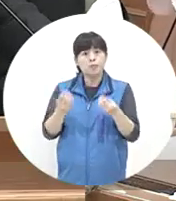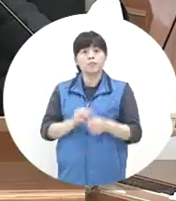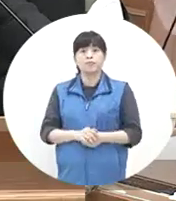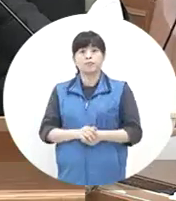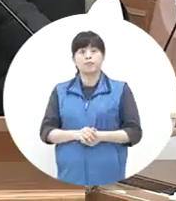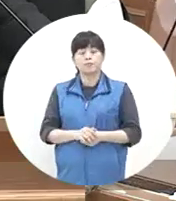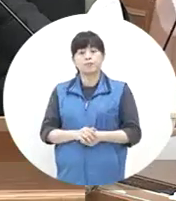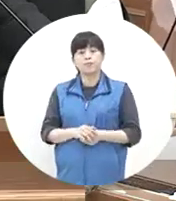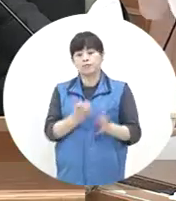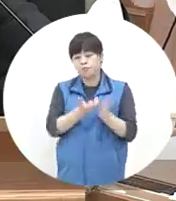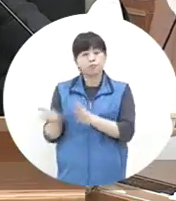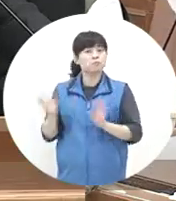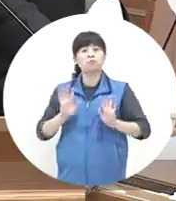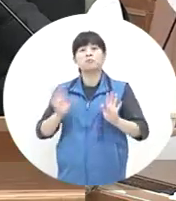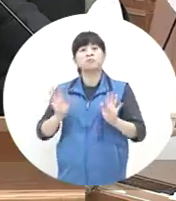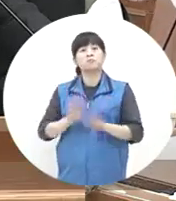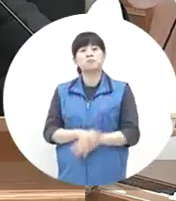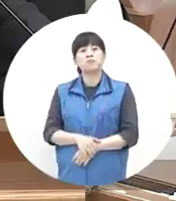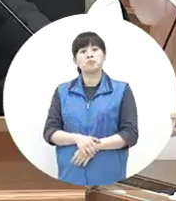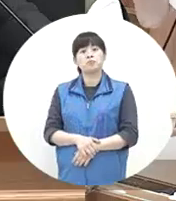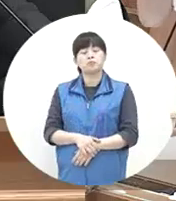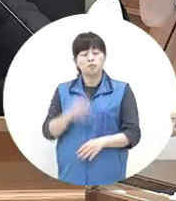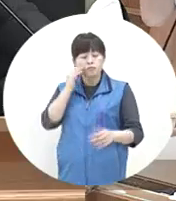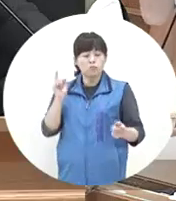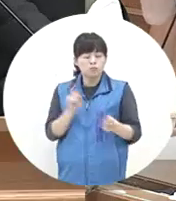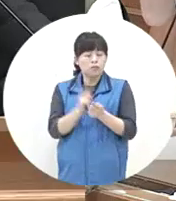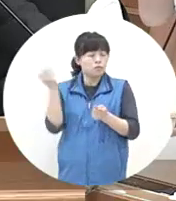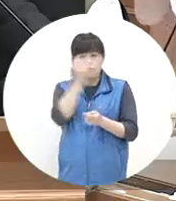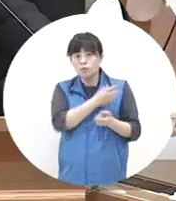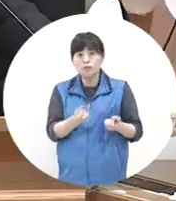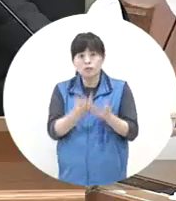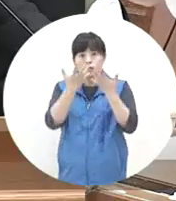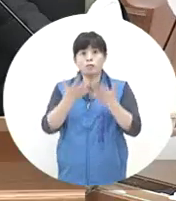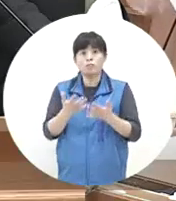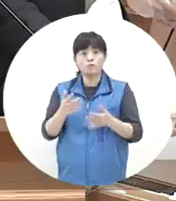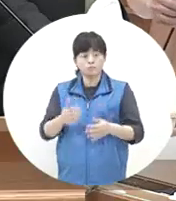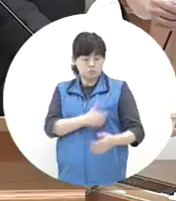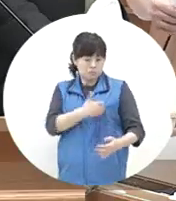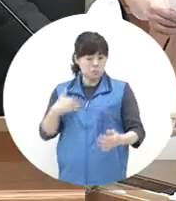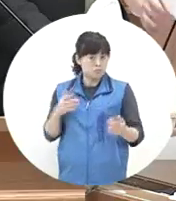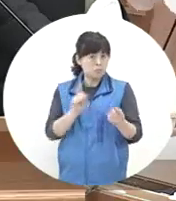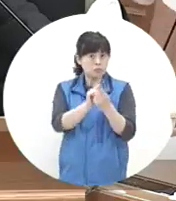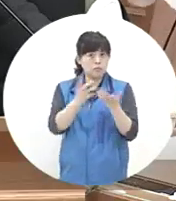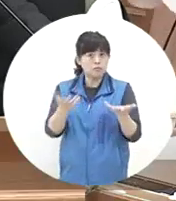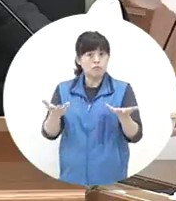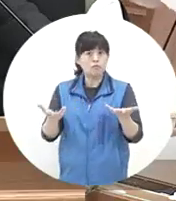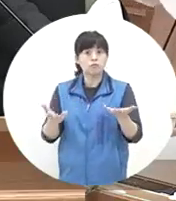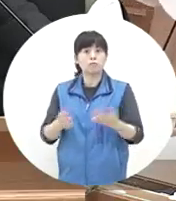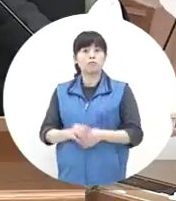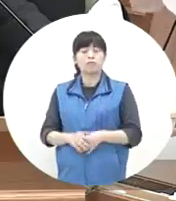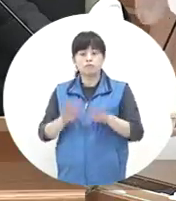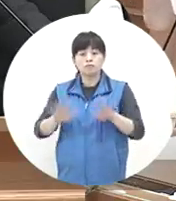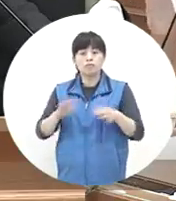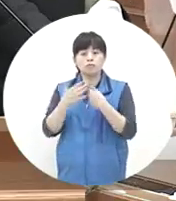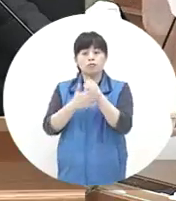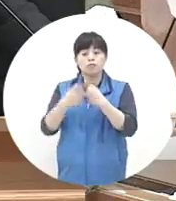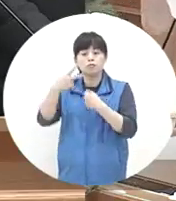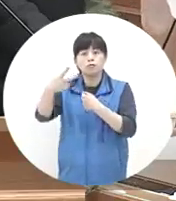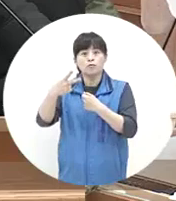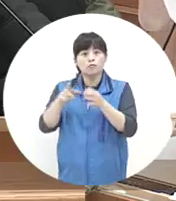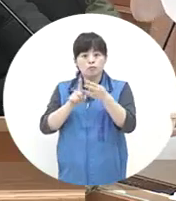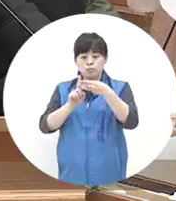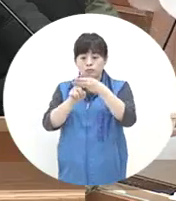不做准备，如果碰到状况，真的可以处理吗？现在啊，保二。他自己要做